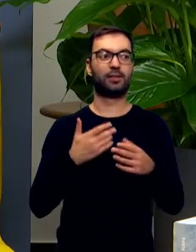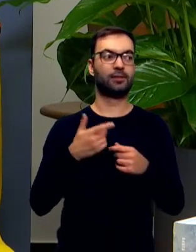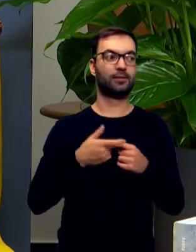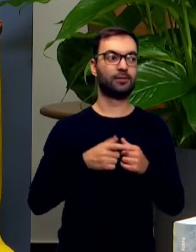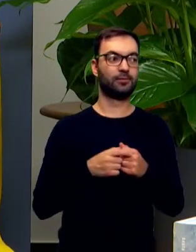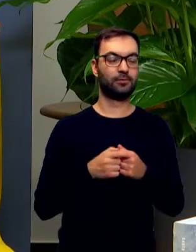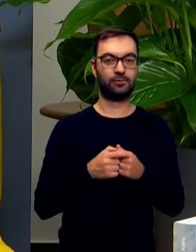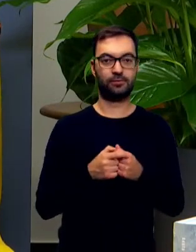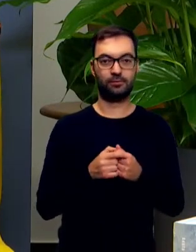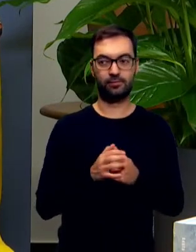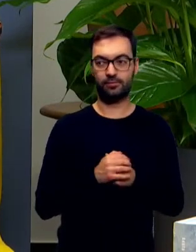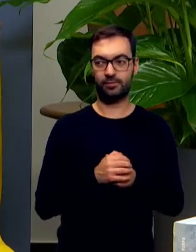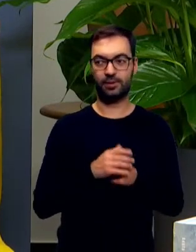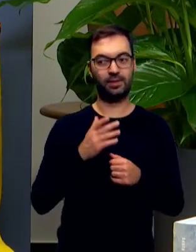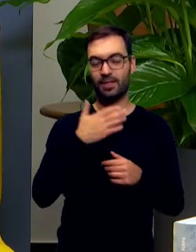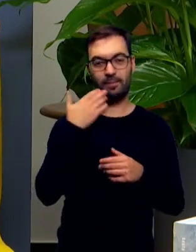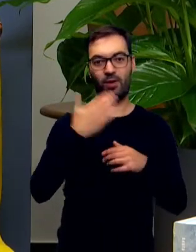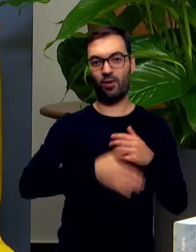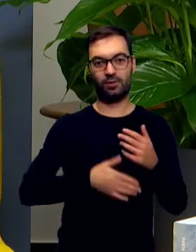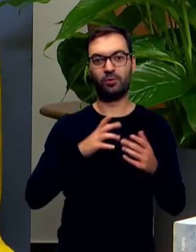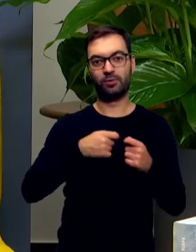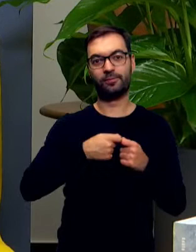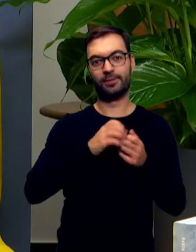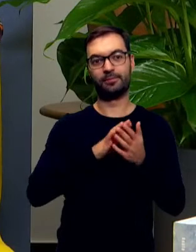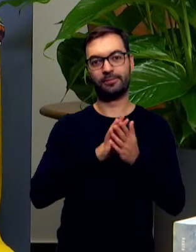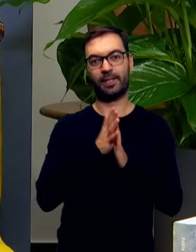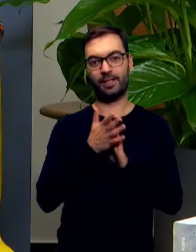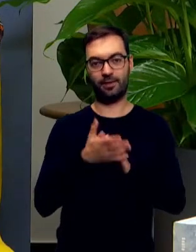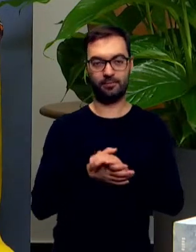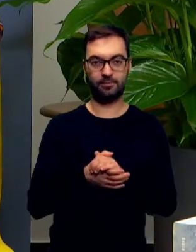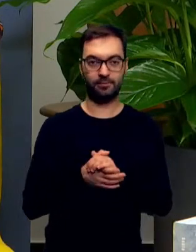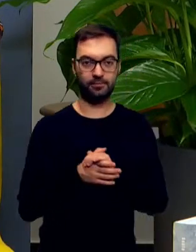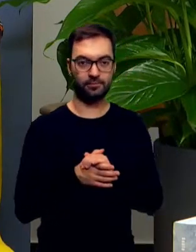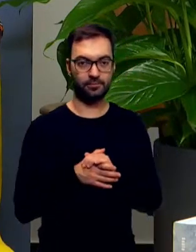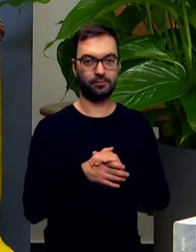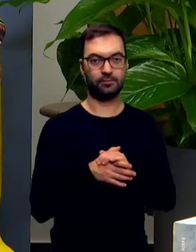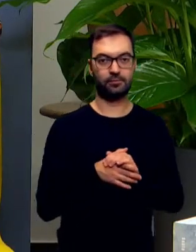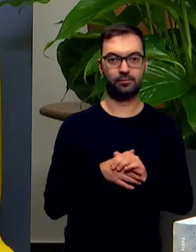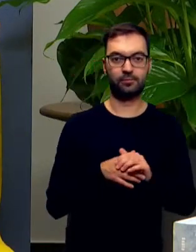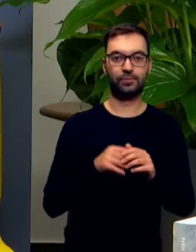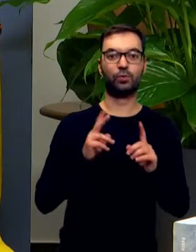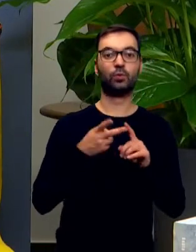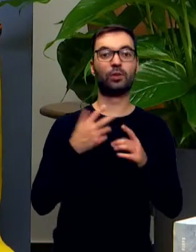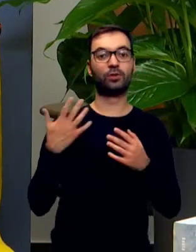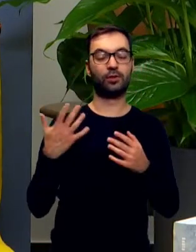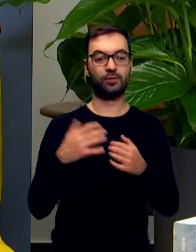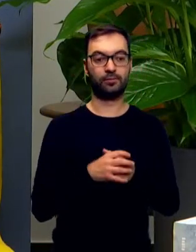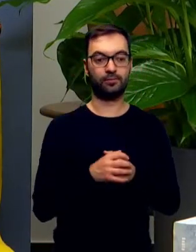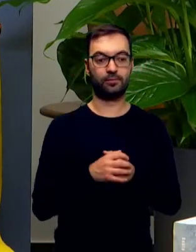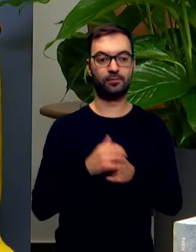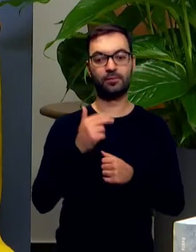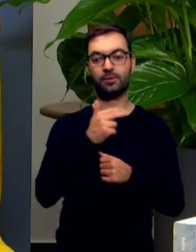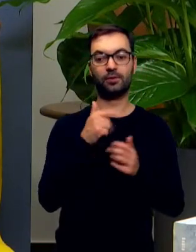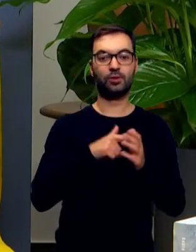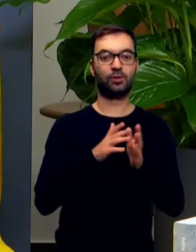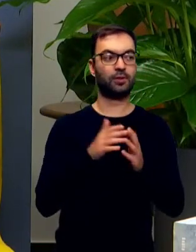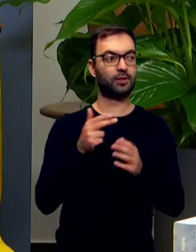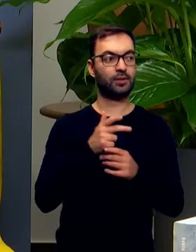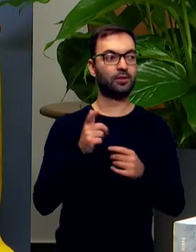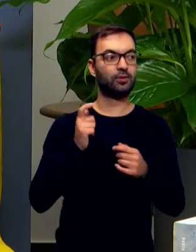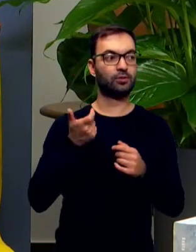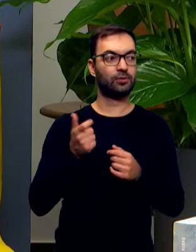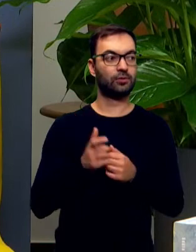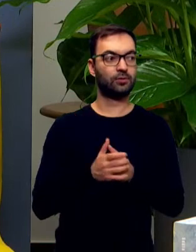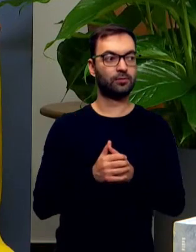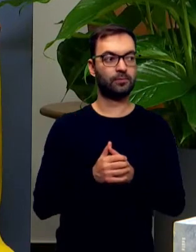trwa i się nie kończy, tylko przechodzi różne fazy. I z drugiej strony właśnie o tym,